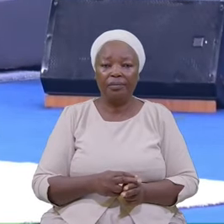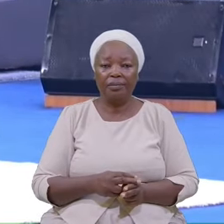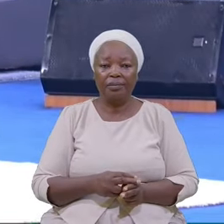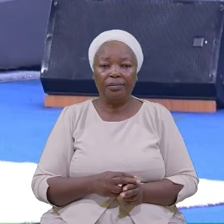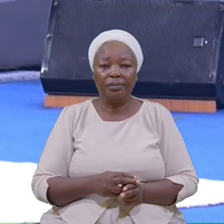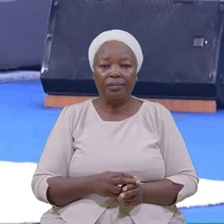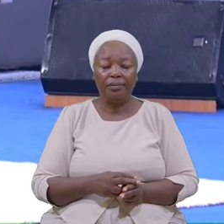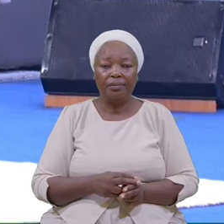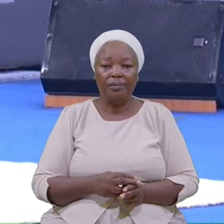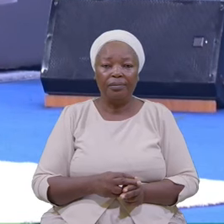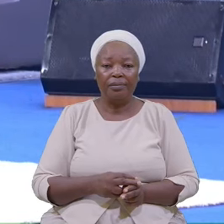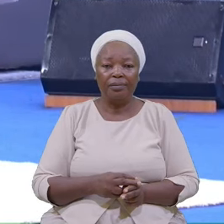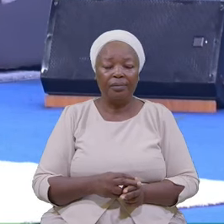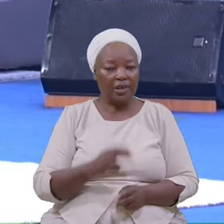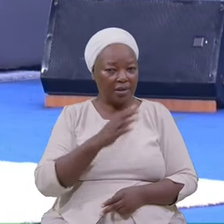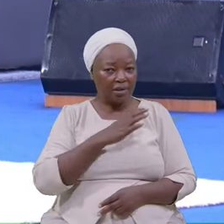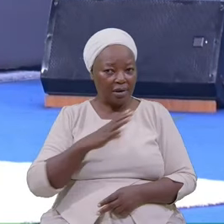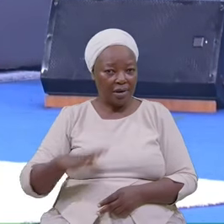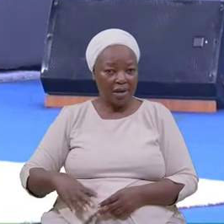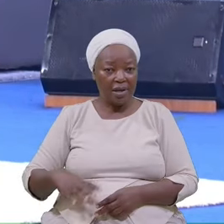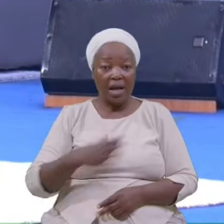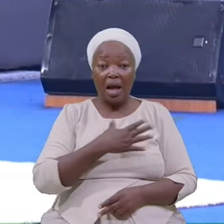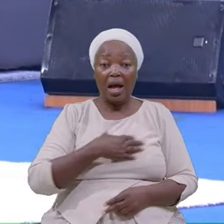l'alcool, la cigarette te contrôlait tout son